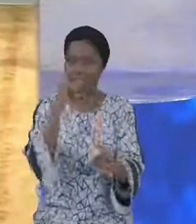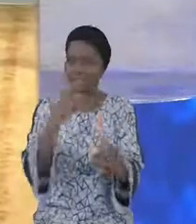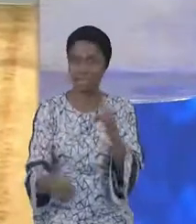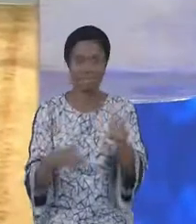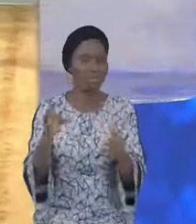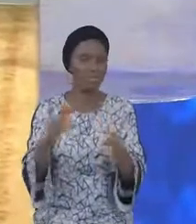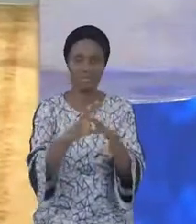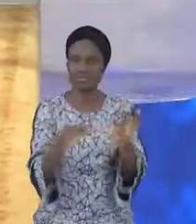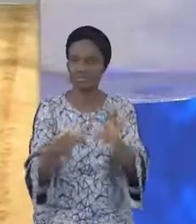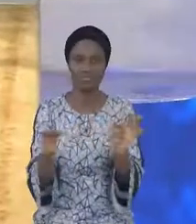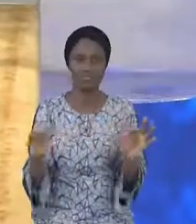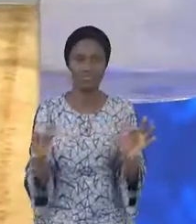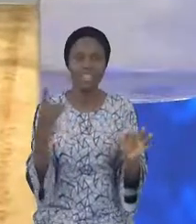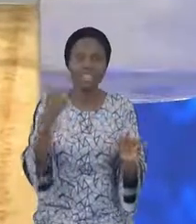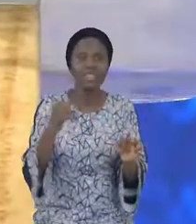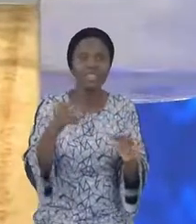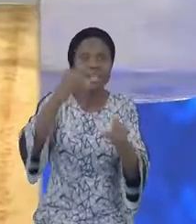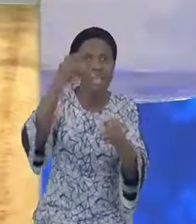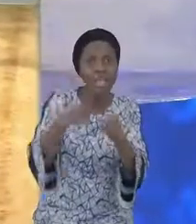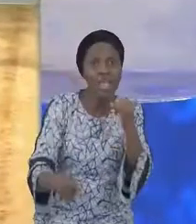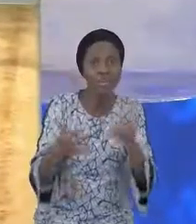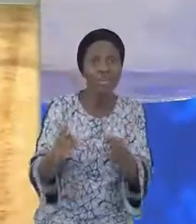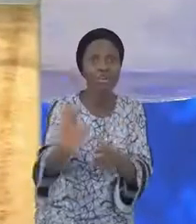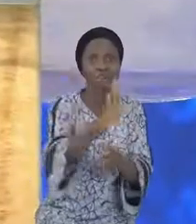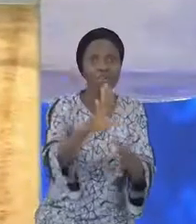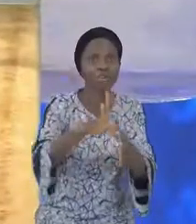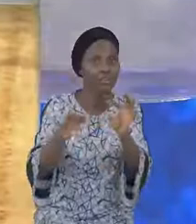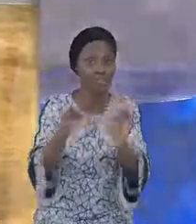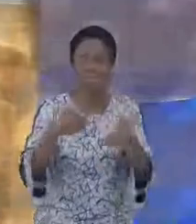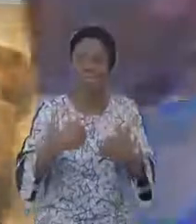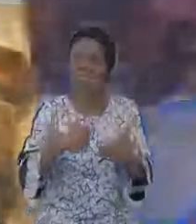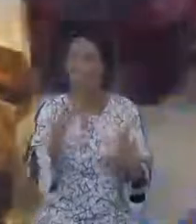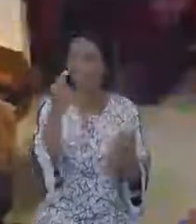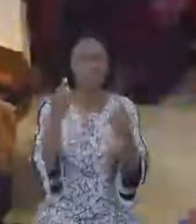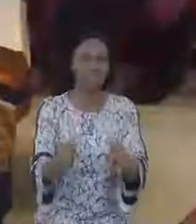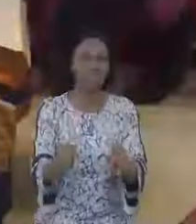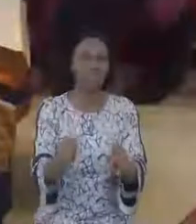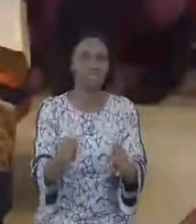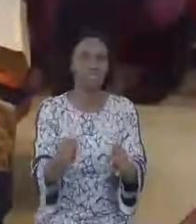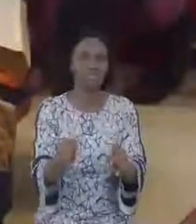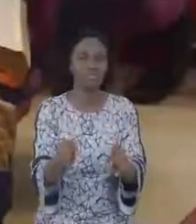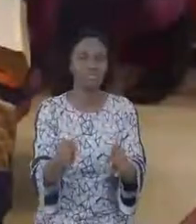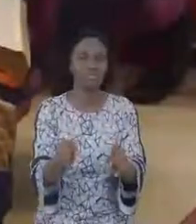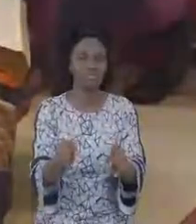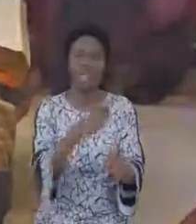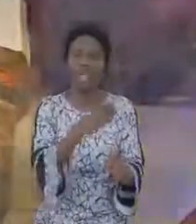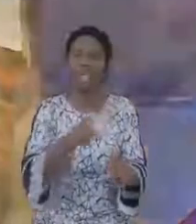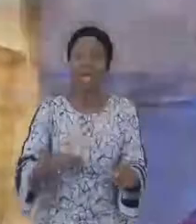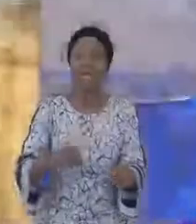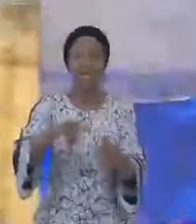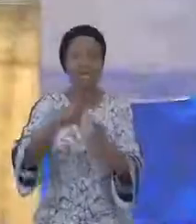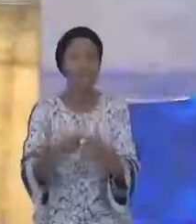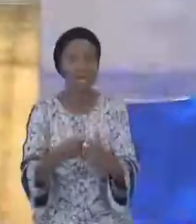l'arrêter, les soldats pouvaient le clouer à la croix. Mais ce n'était pas la